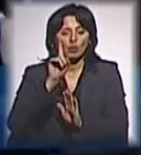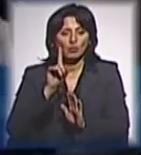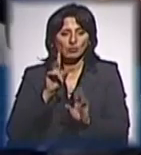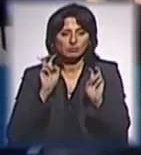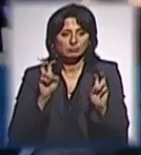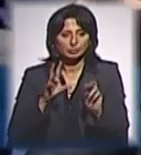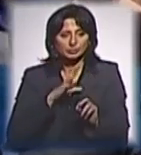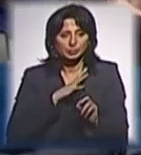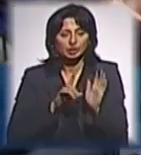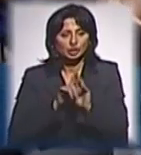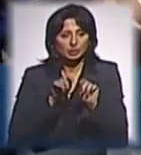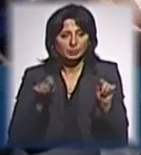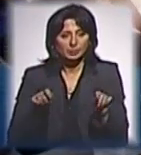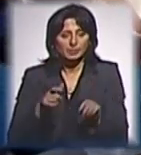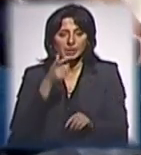რომელმაც